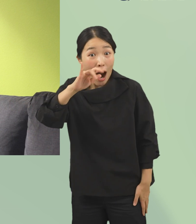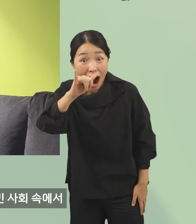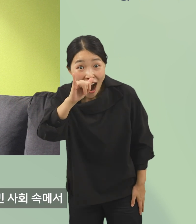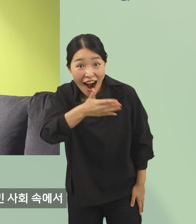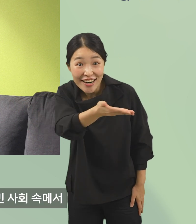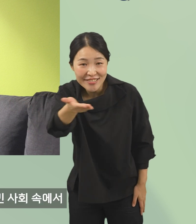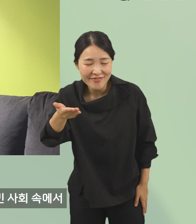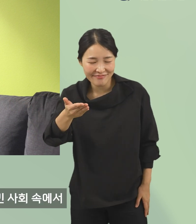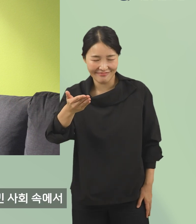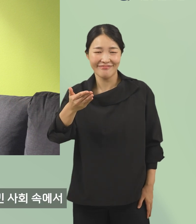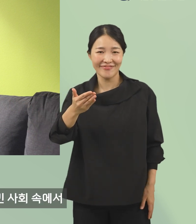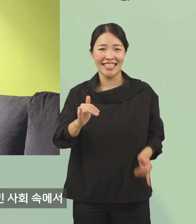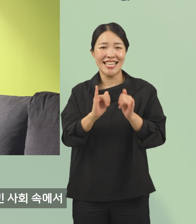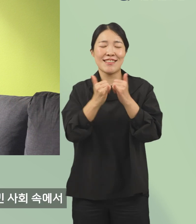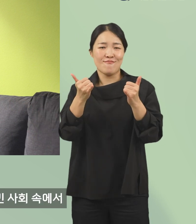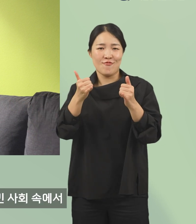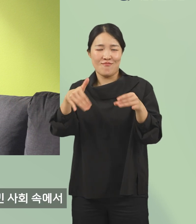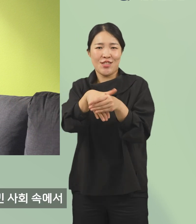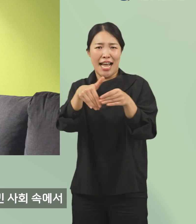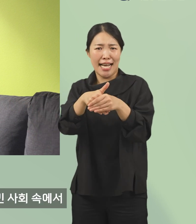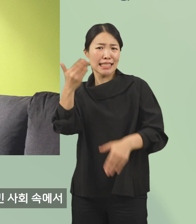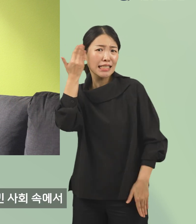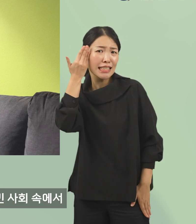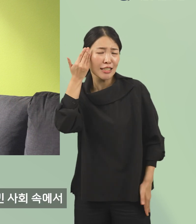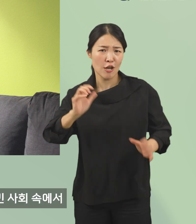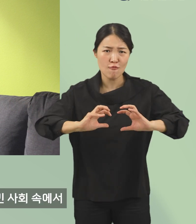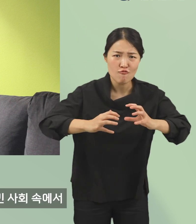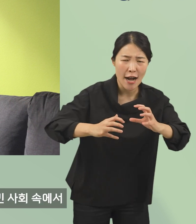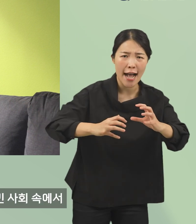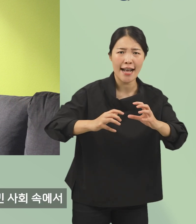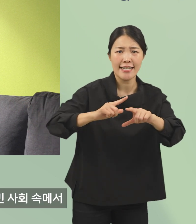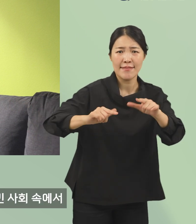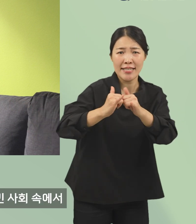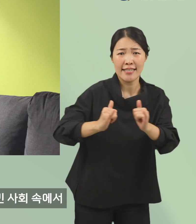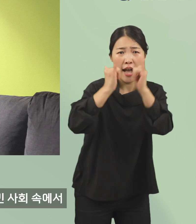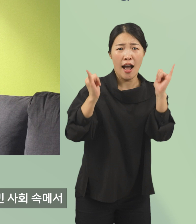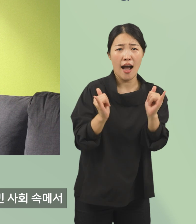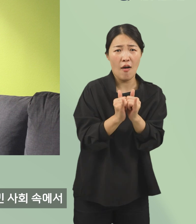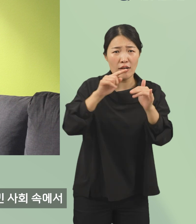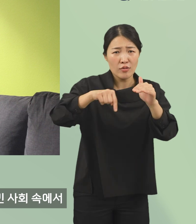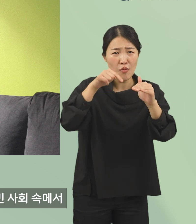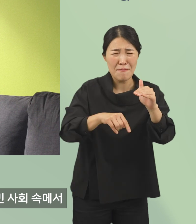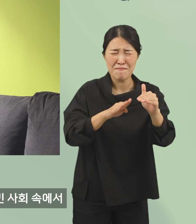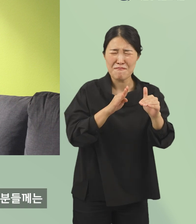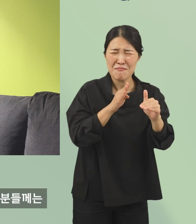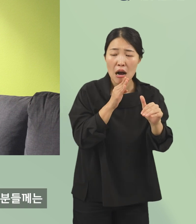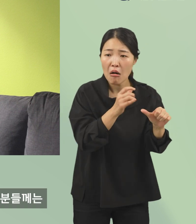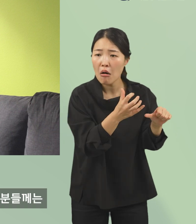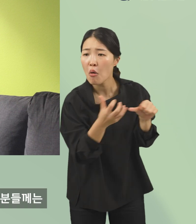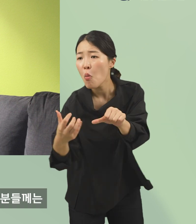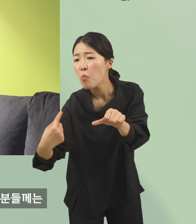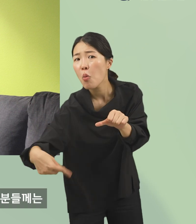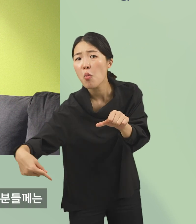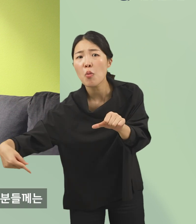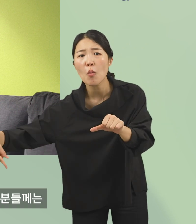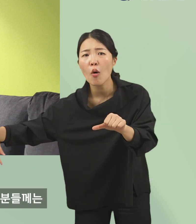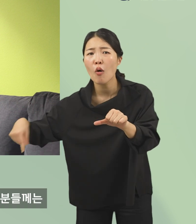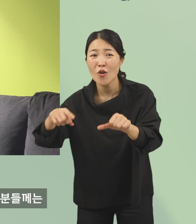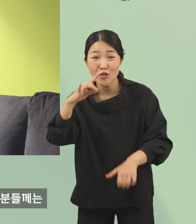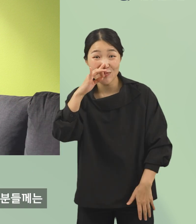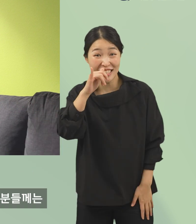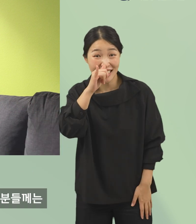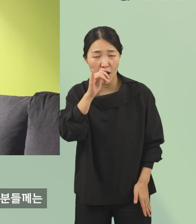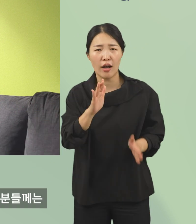분들 그리고 또 이런 인문학 지식이 실제로 국가와 시민 사회 속에서 어떻게 작용하고